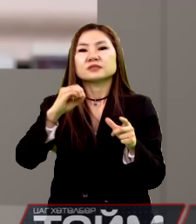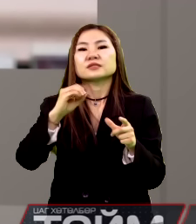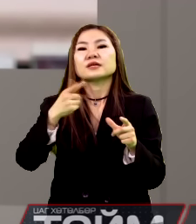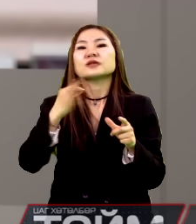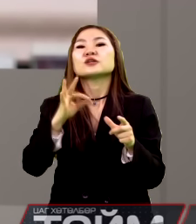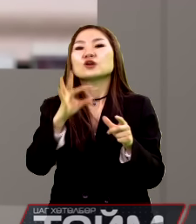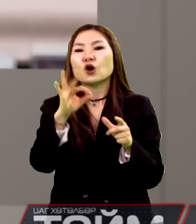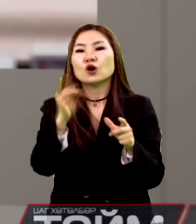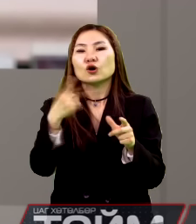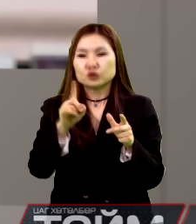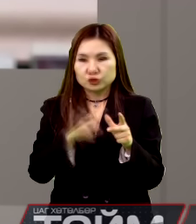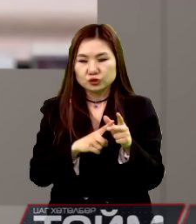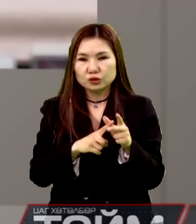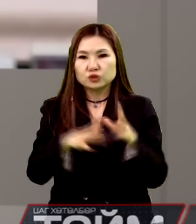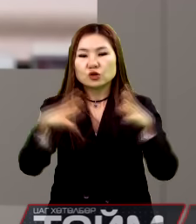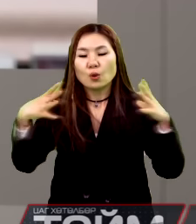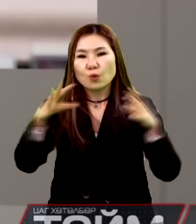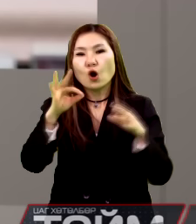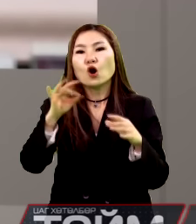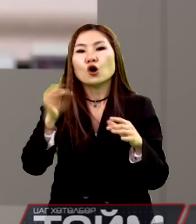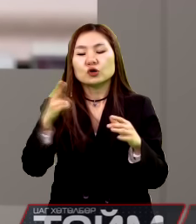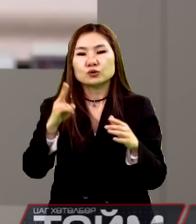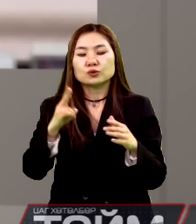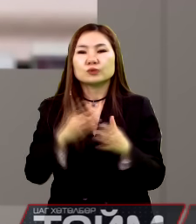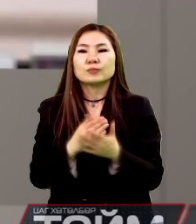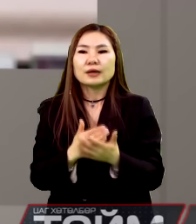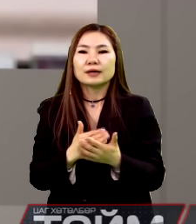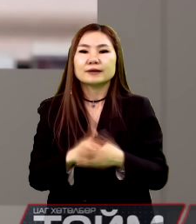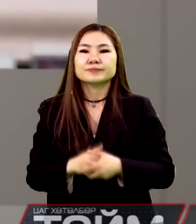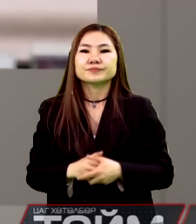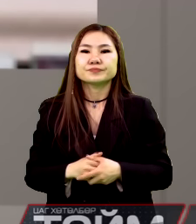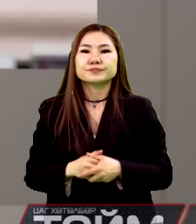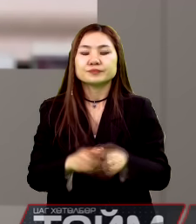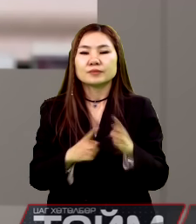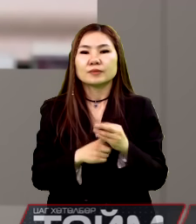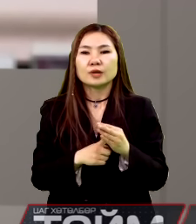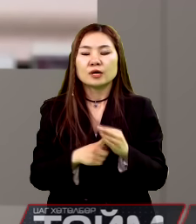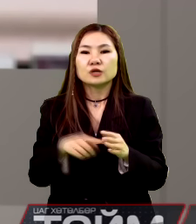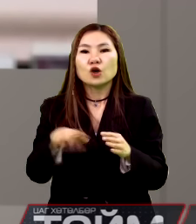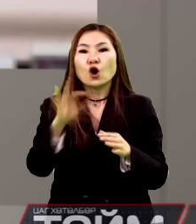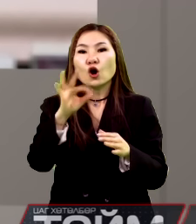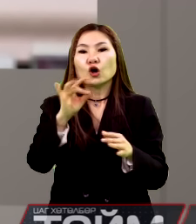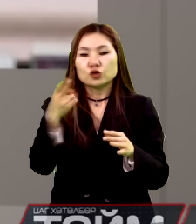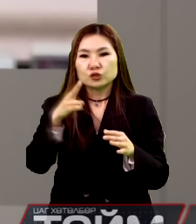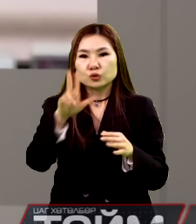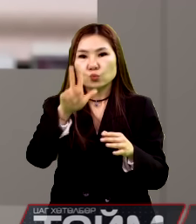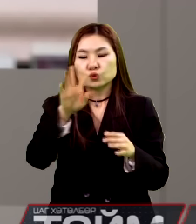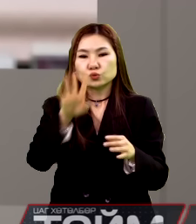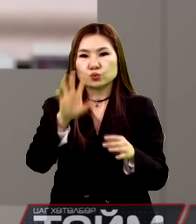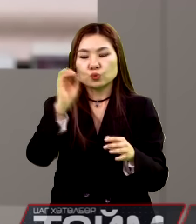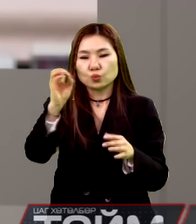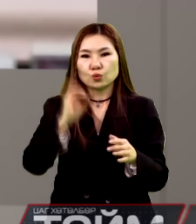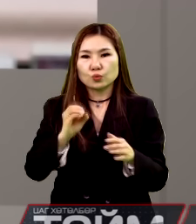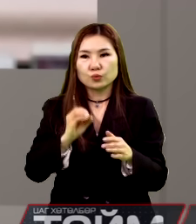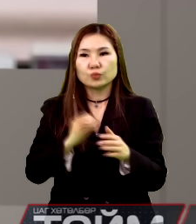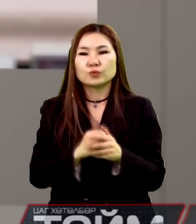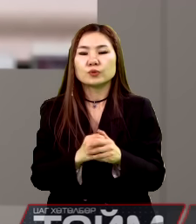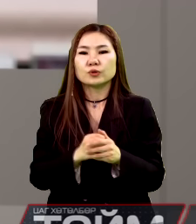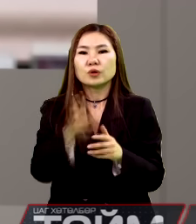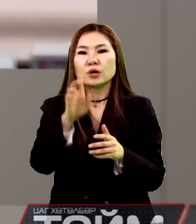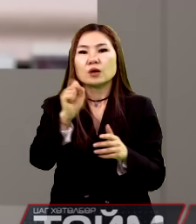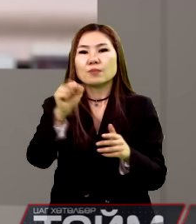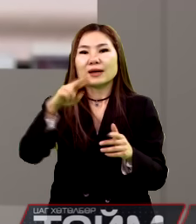аюу толгой, эрдэнэт гэх энэ бол одоо бүр том ордууд буюу Монгол улсыг тэжээж байгаа стратеги орд. За энэ ордуудын 34%